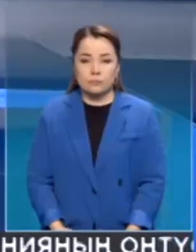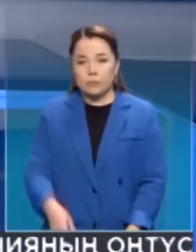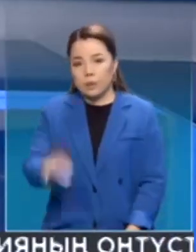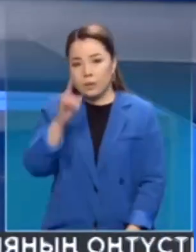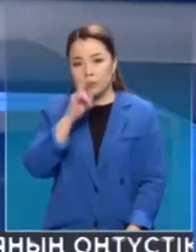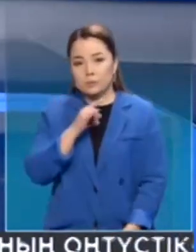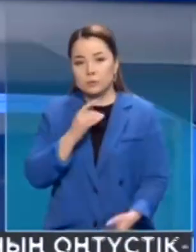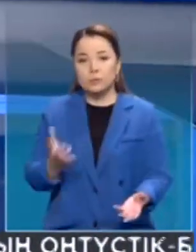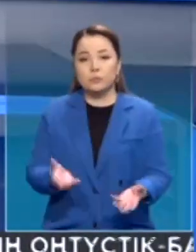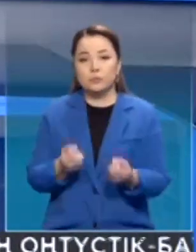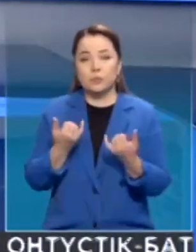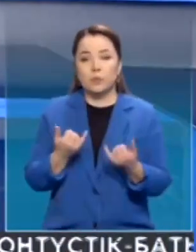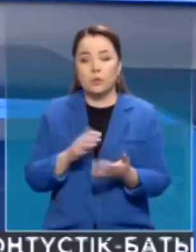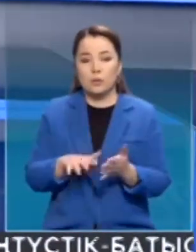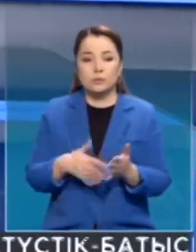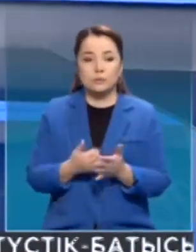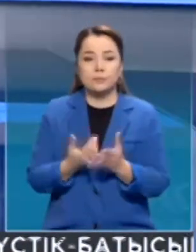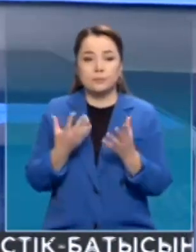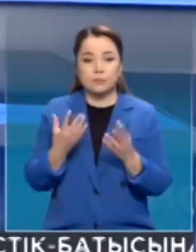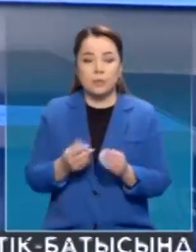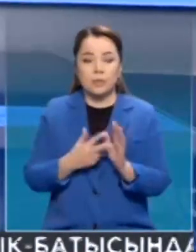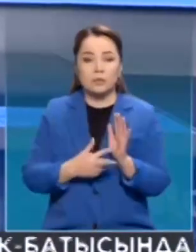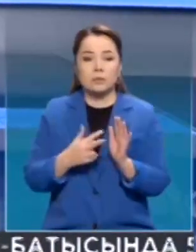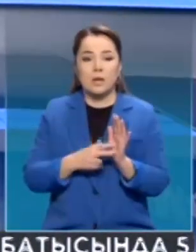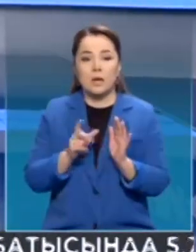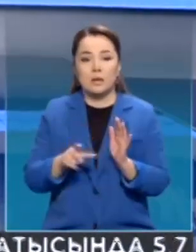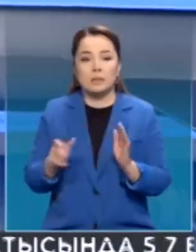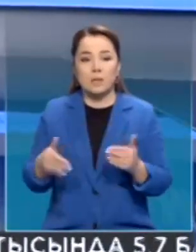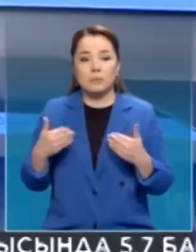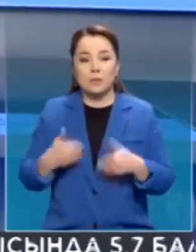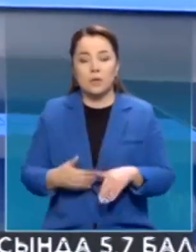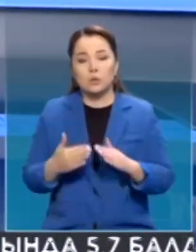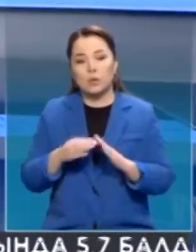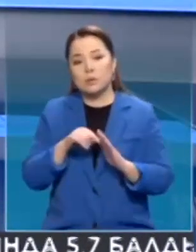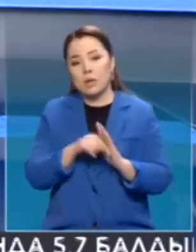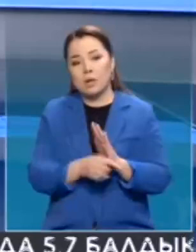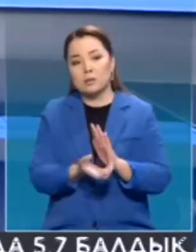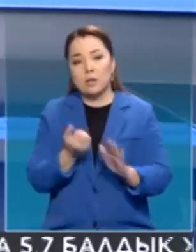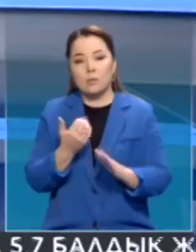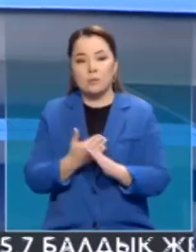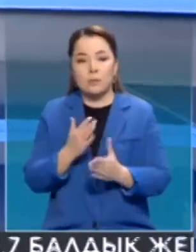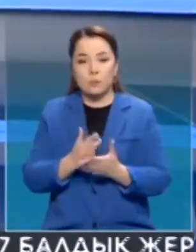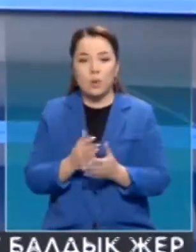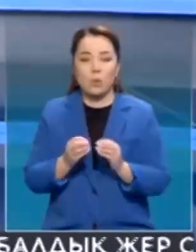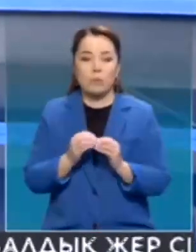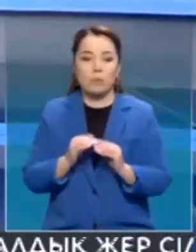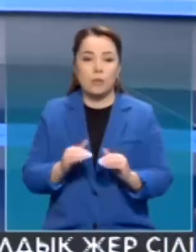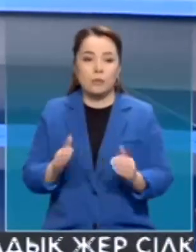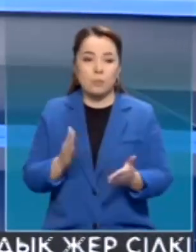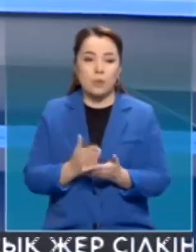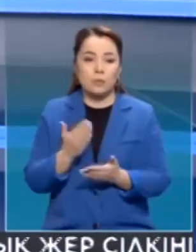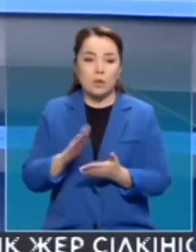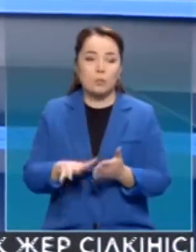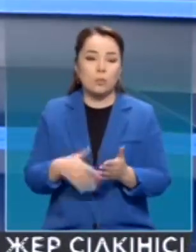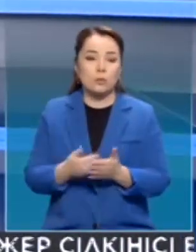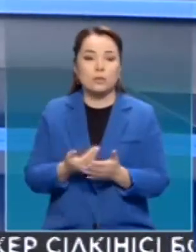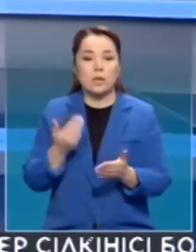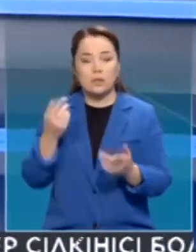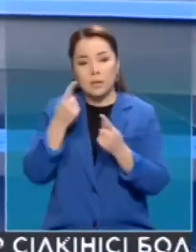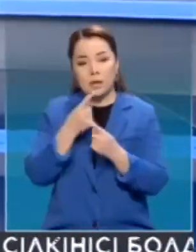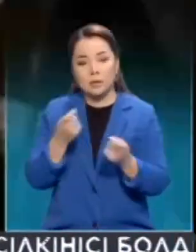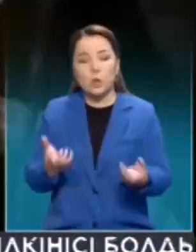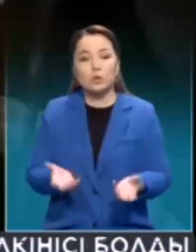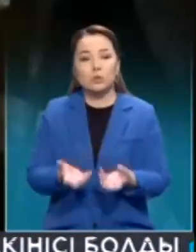Қазақстандық құтқарушылар бүгінге дейін 88 адамның денесін үйінді астынан алып шықты. Оның ішінде 10 бала бар. Бұған дейін хабарлағанымыздай,